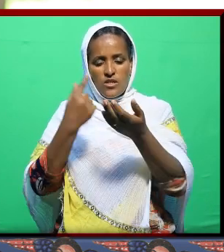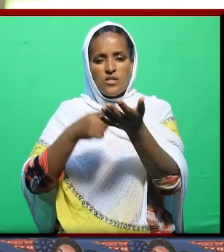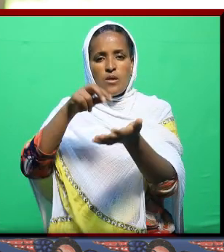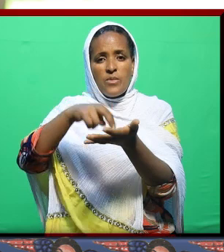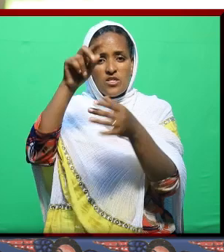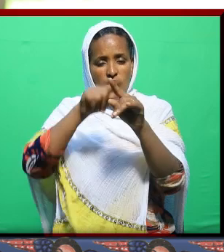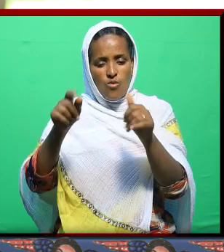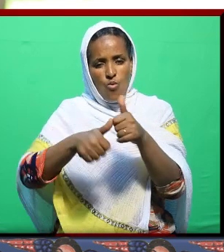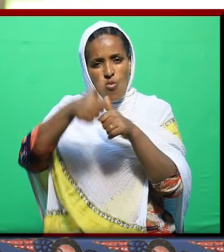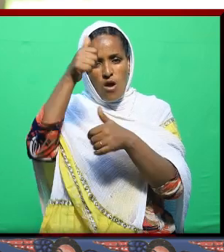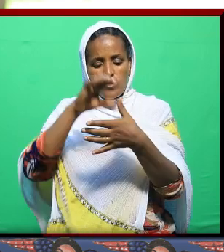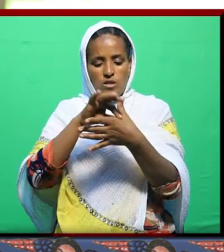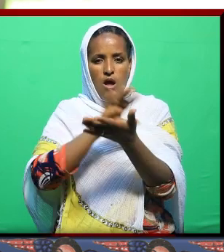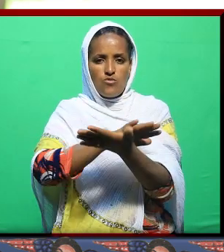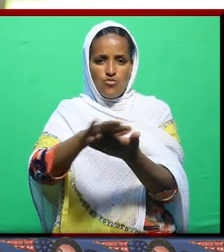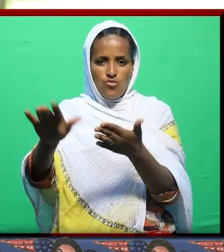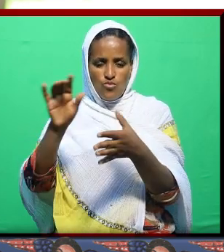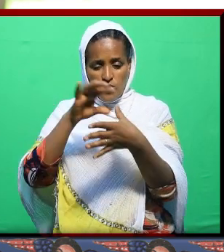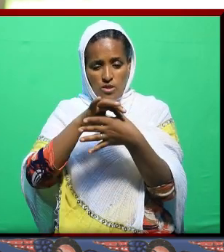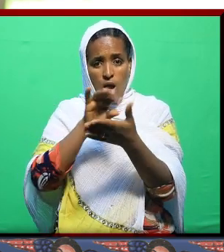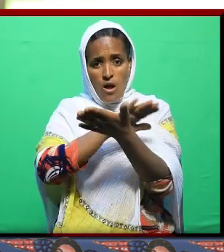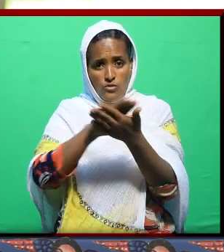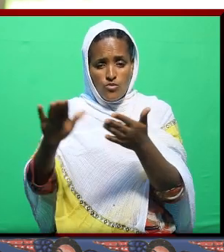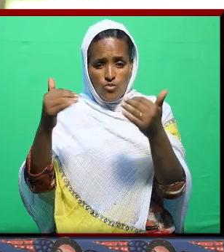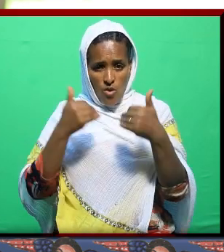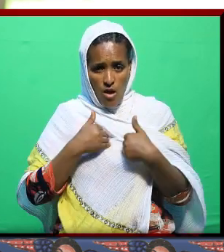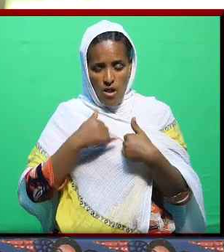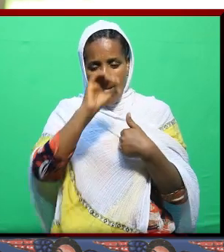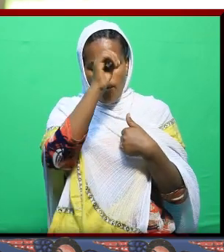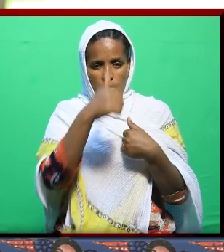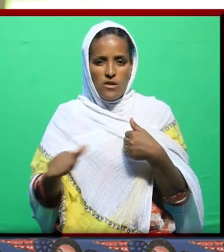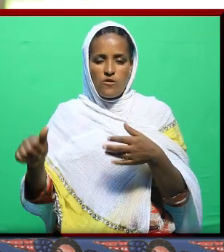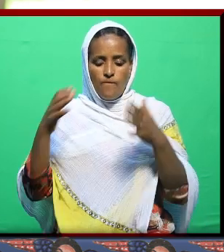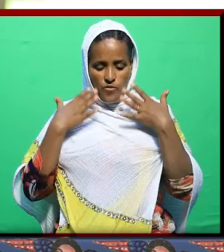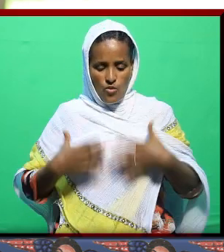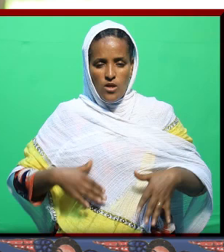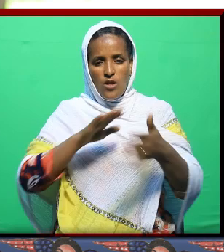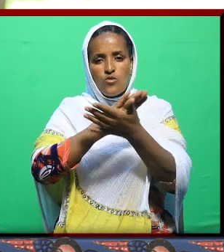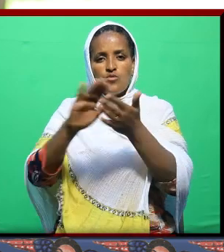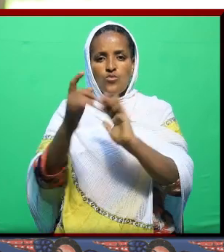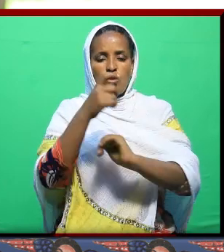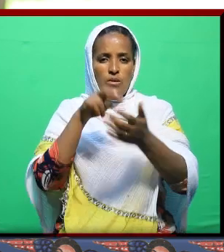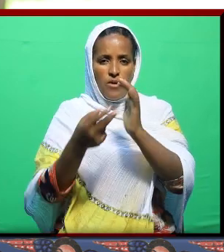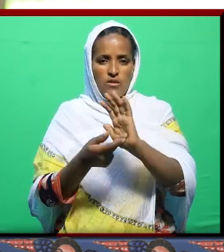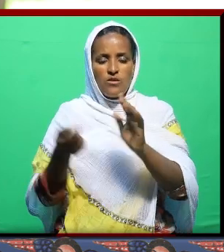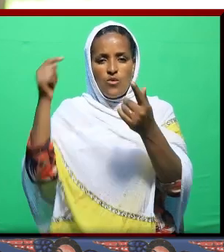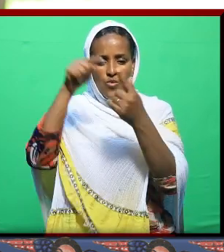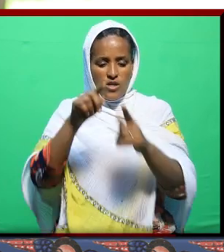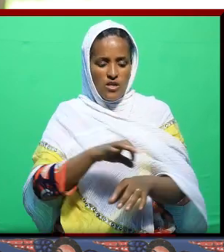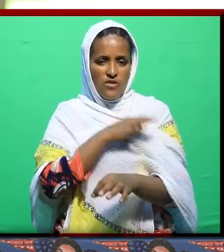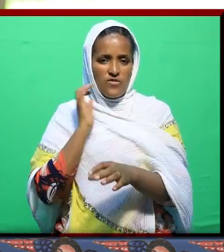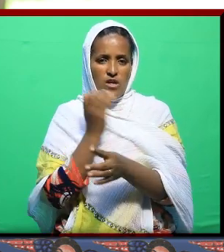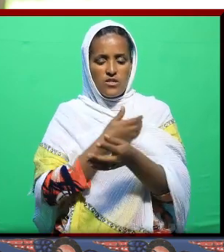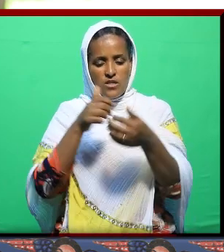ይሰጡናል። ስለዚህ መነሻው ግን የስጋችን ንጽህና ነው። ስጋችን ንጹህ ከሆነልን ማንኛቸውም ሰውነታችን ንጹህ ይሆናል ማለት